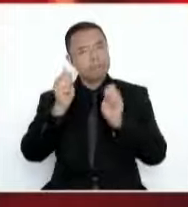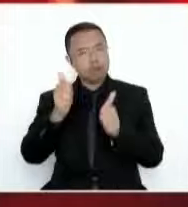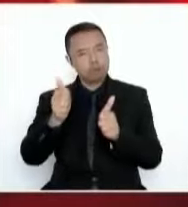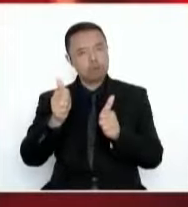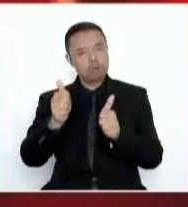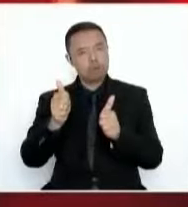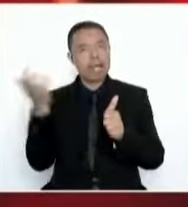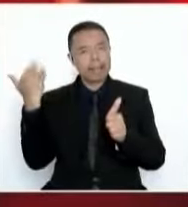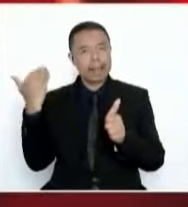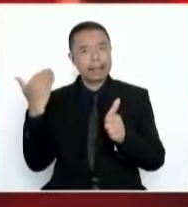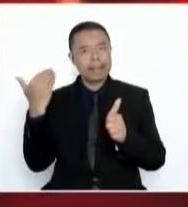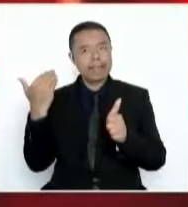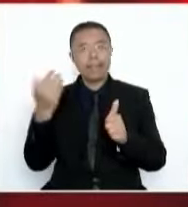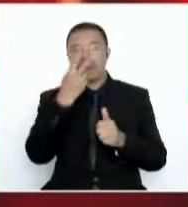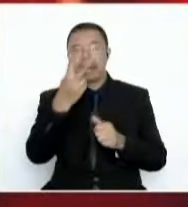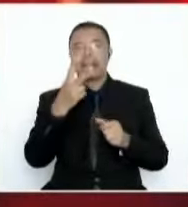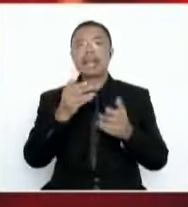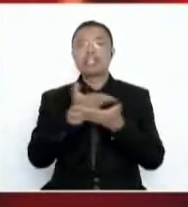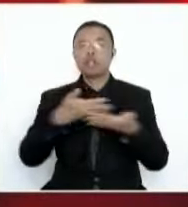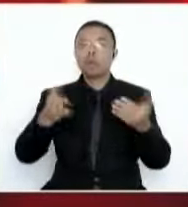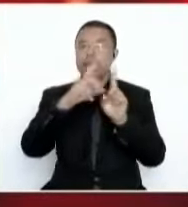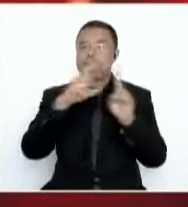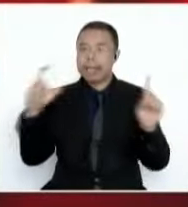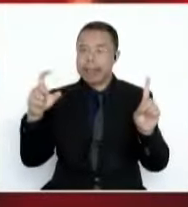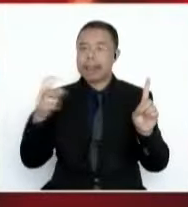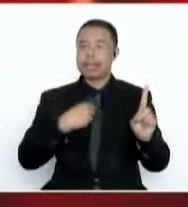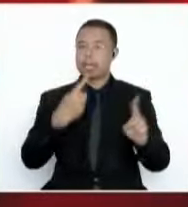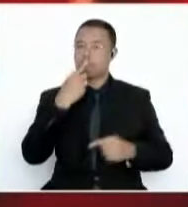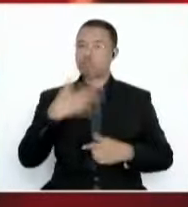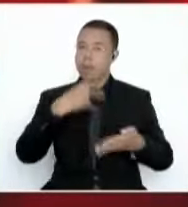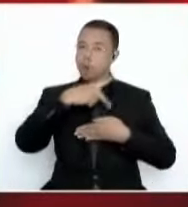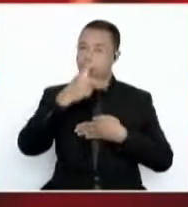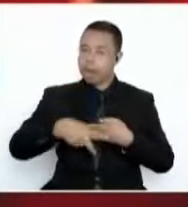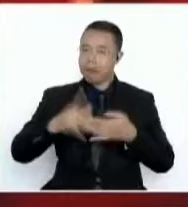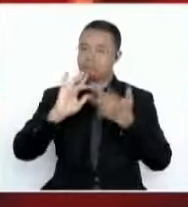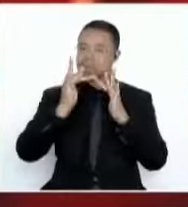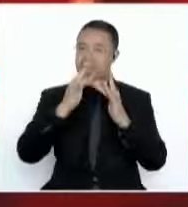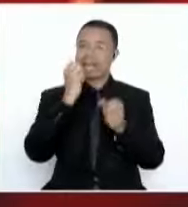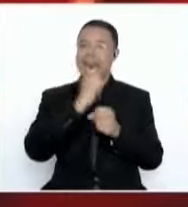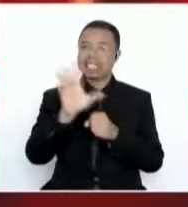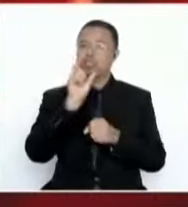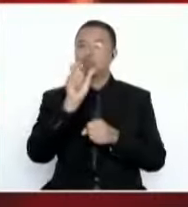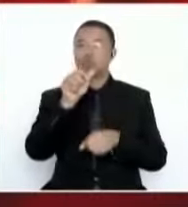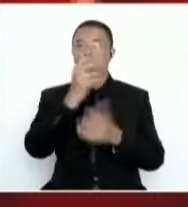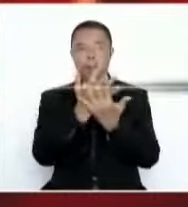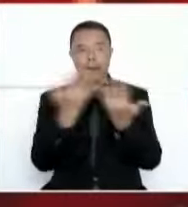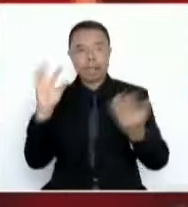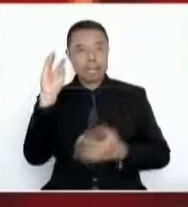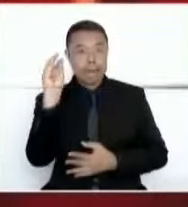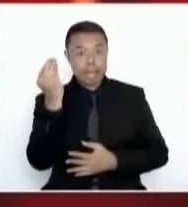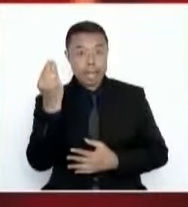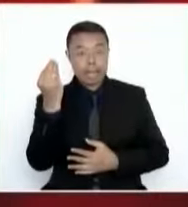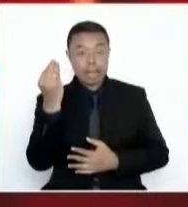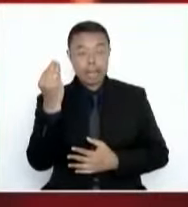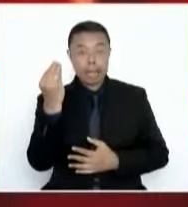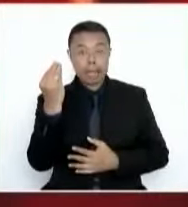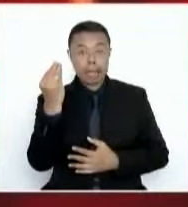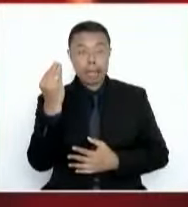dengan dunia digital Saat ini apalagi kita punya program internet gratis untuk para warga DKI